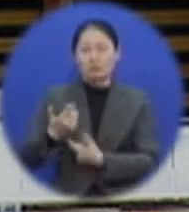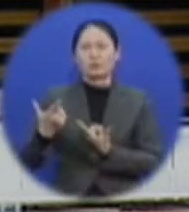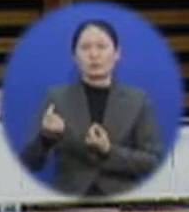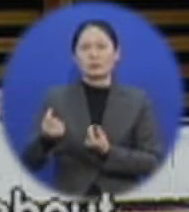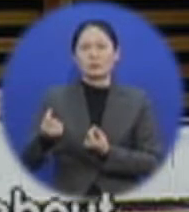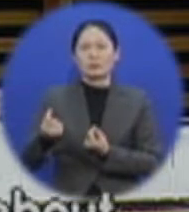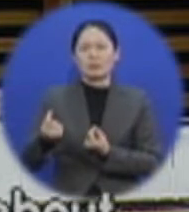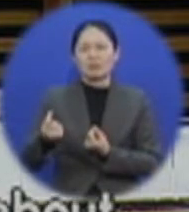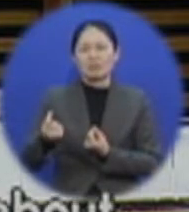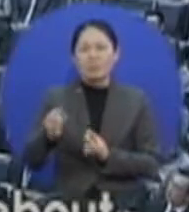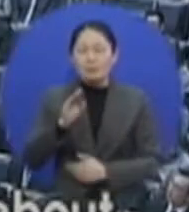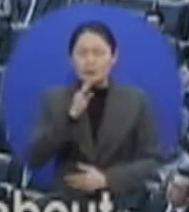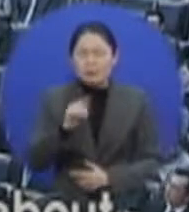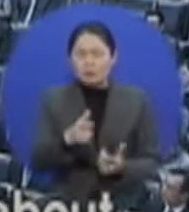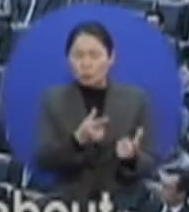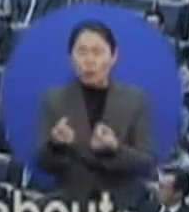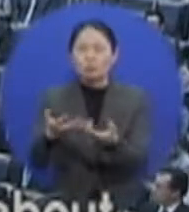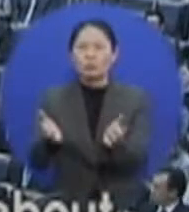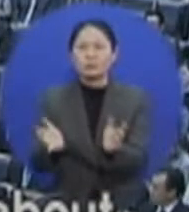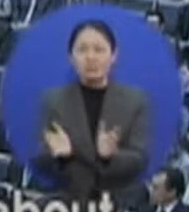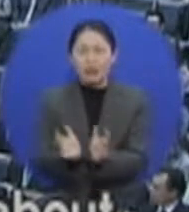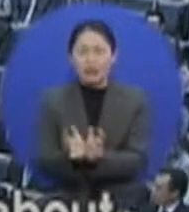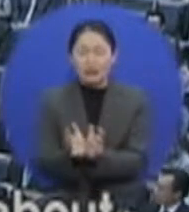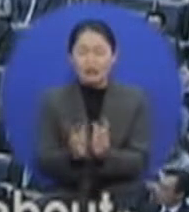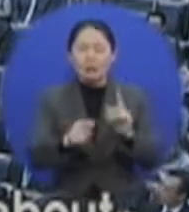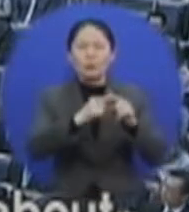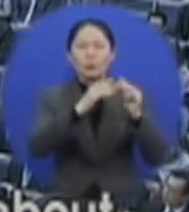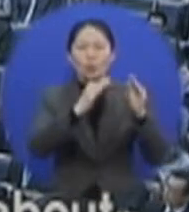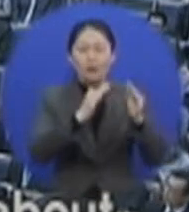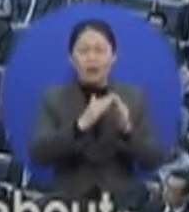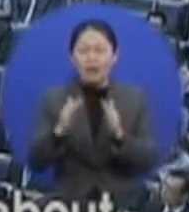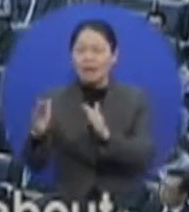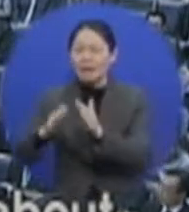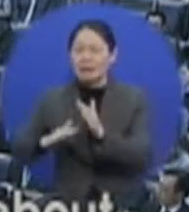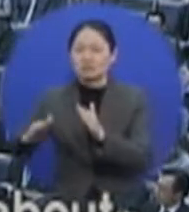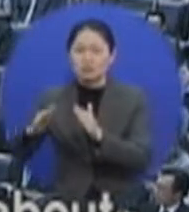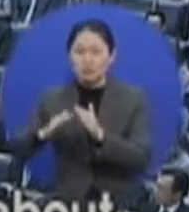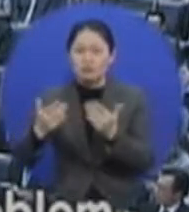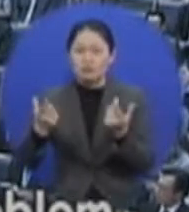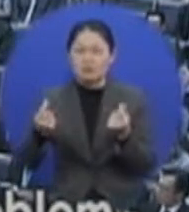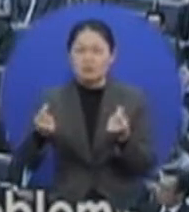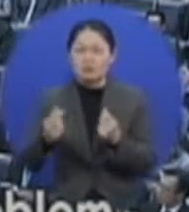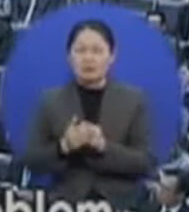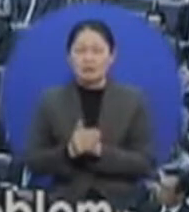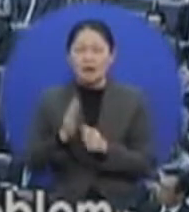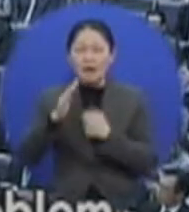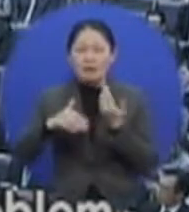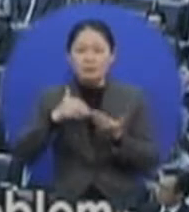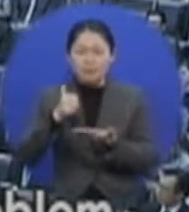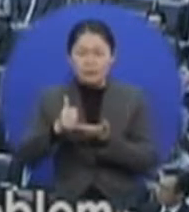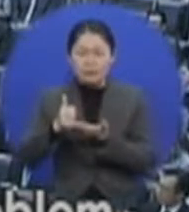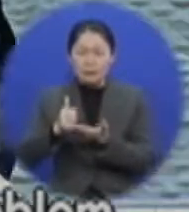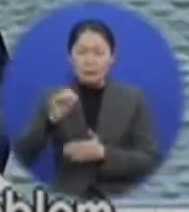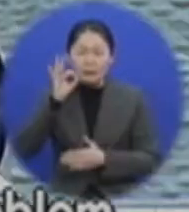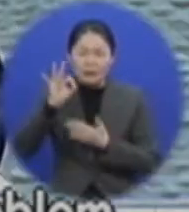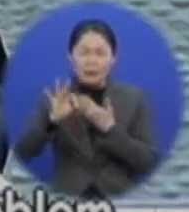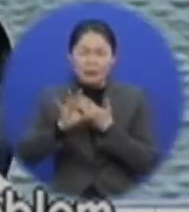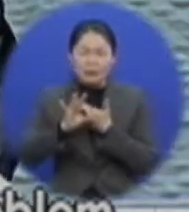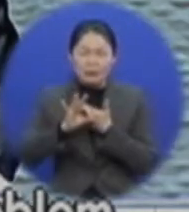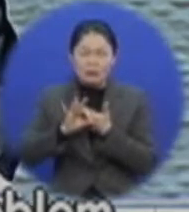그게 공동체 이고 그게 교외 요 가정인 것이죠 하나님께서 만약에